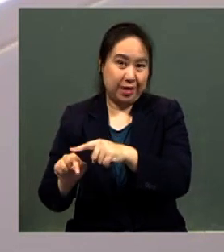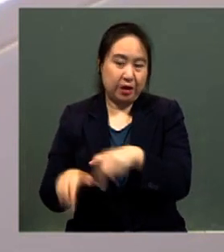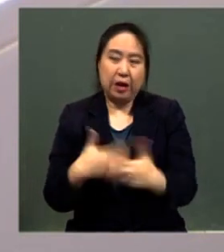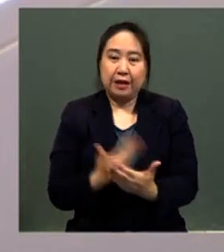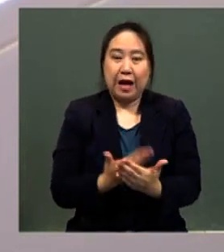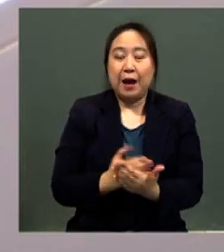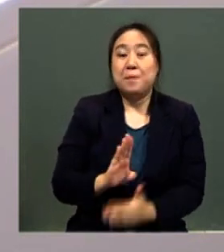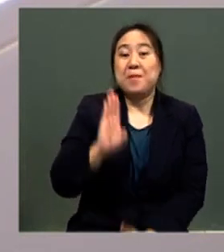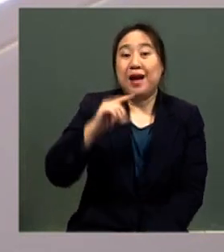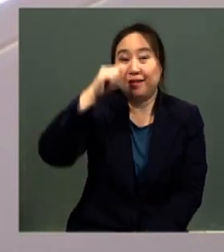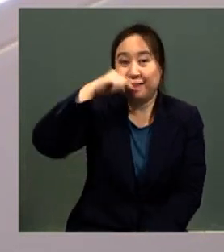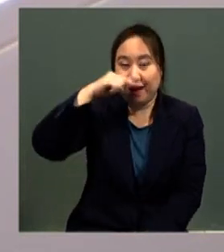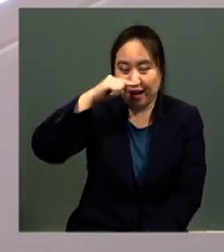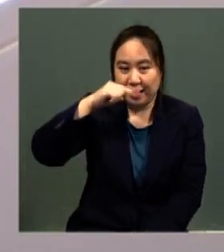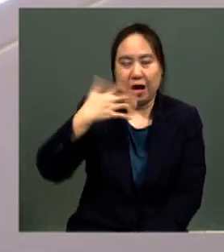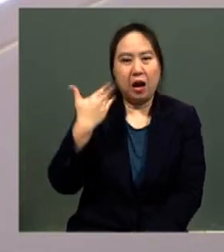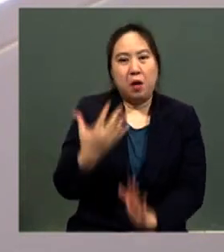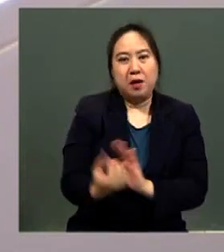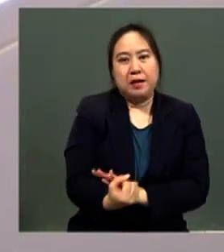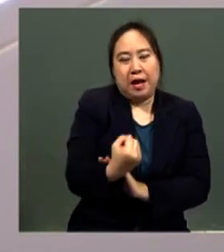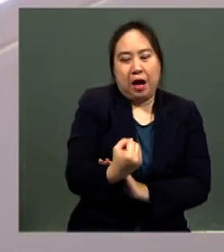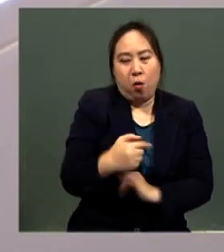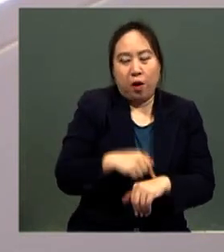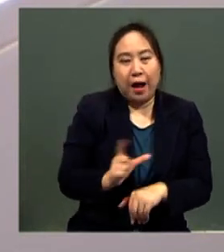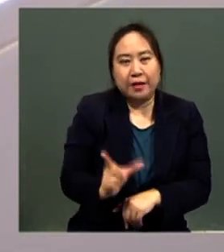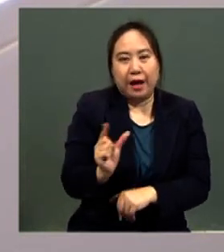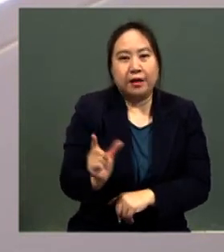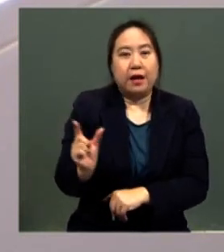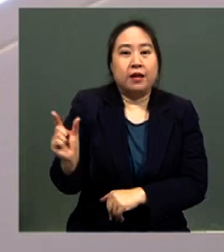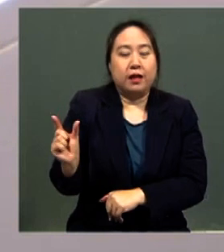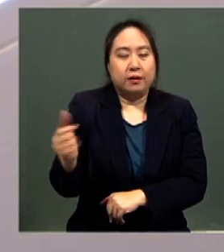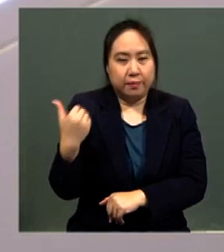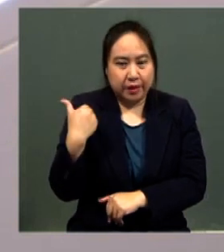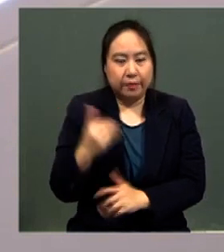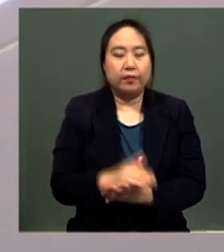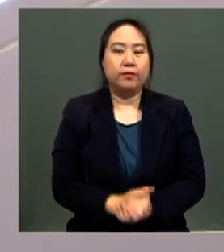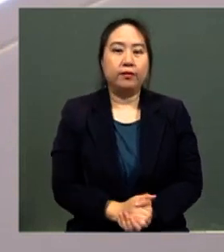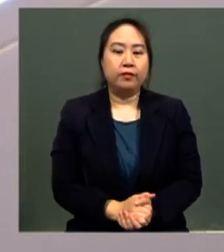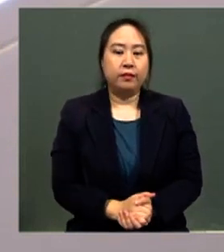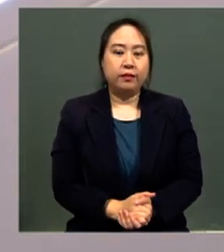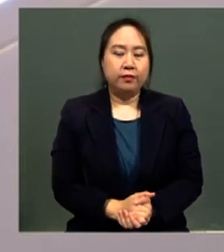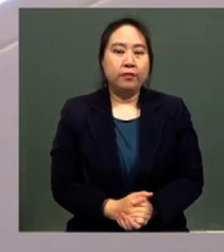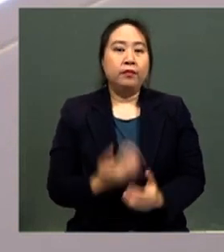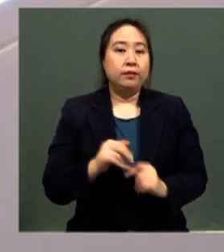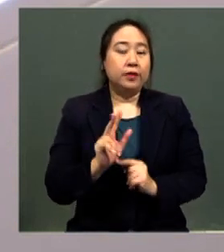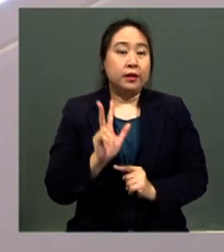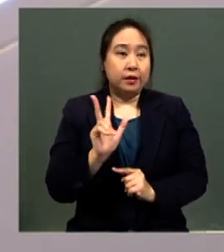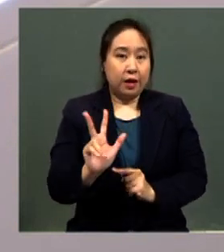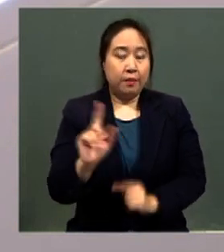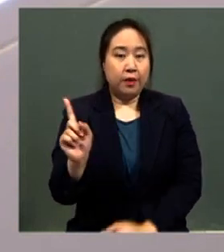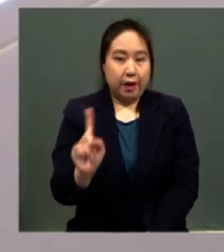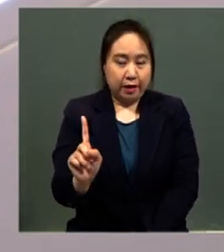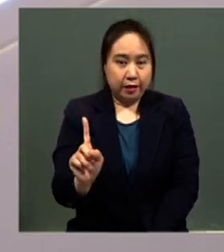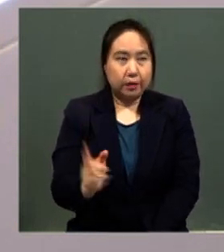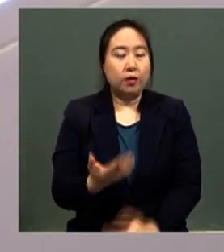ในที่มีการแข่งเป็นช่วงระยะสั้นๆนะครับในหลายๆช่วงด้วยกันส่วนประเด็นที่3นั้นอันนี้ต้องขออนุ